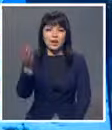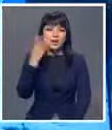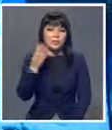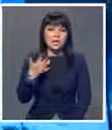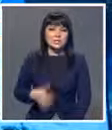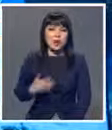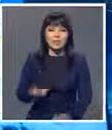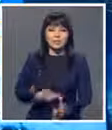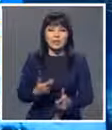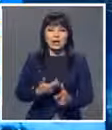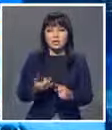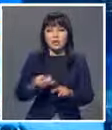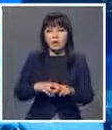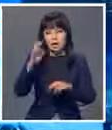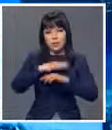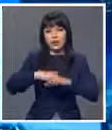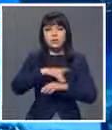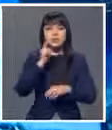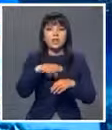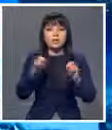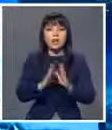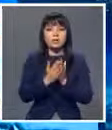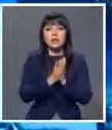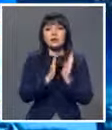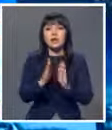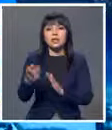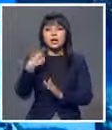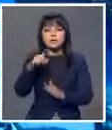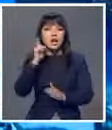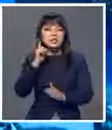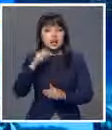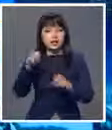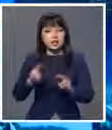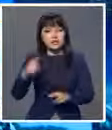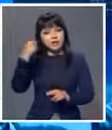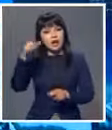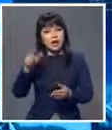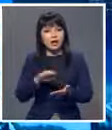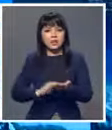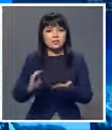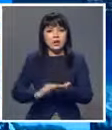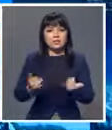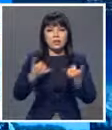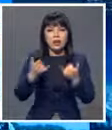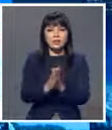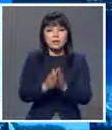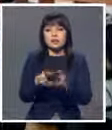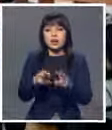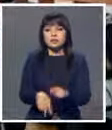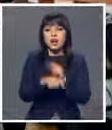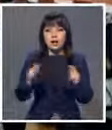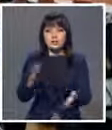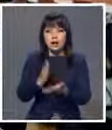Алматыдағы Жамбыл атындағы мемлекеттік жасөспірімдер кітапханасында жас ақын Әлия Іңкәрбектің «Тәңіртау» атты тырнақалды кітабының тұсаукесері